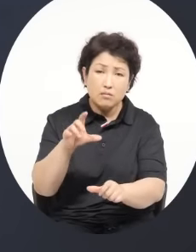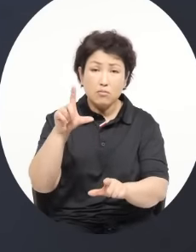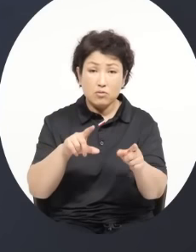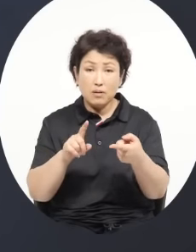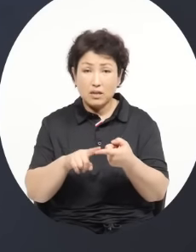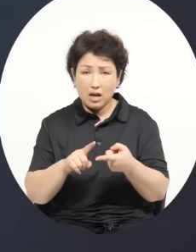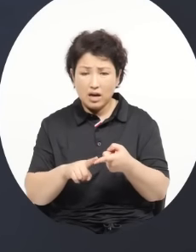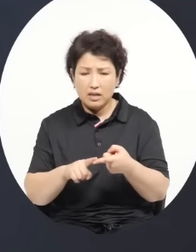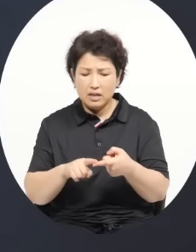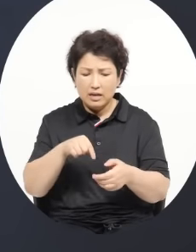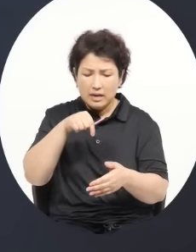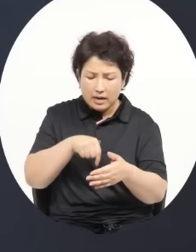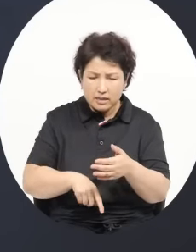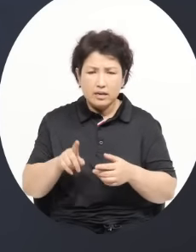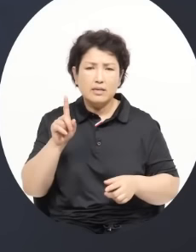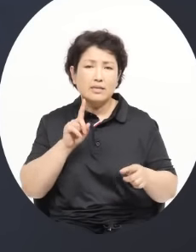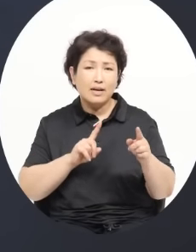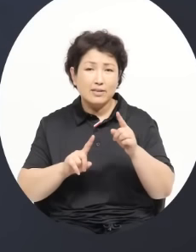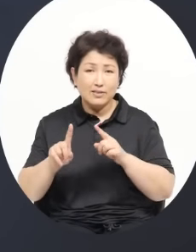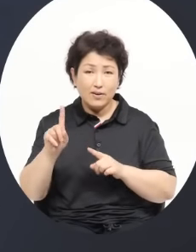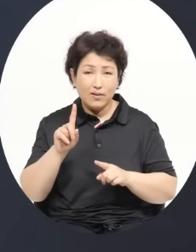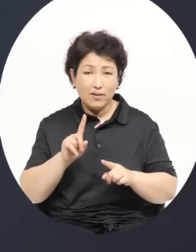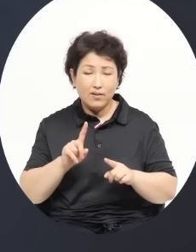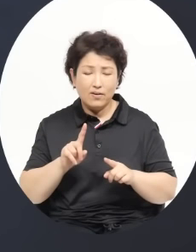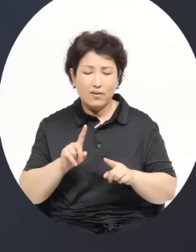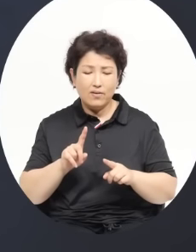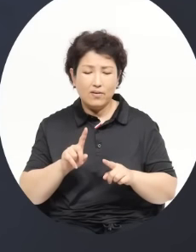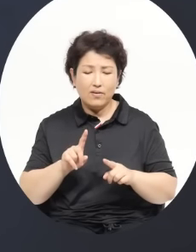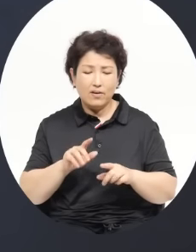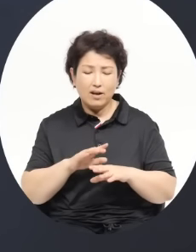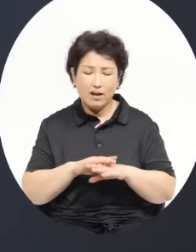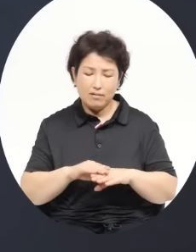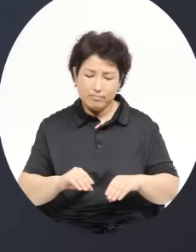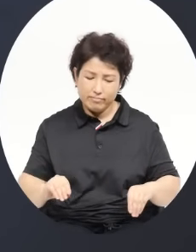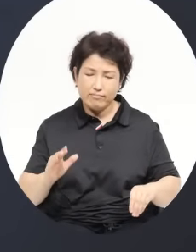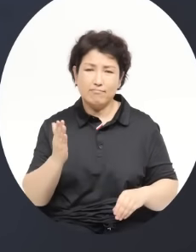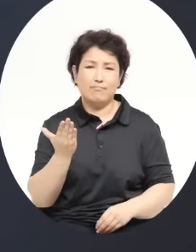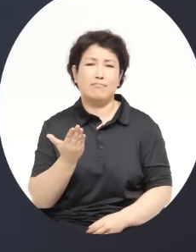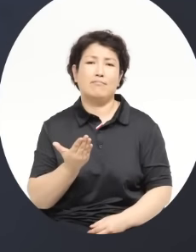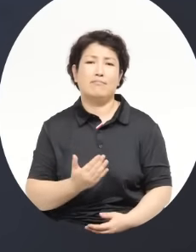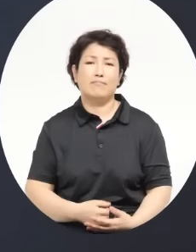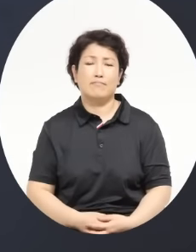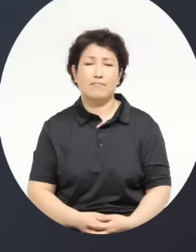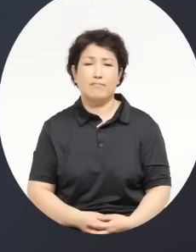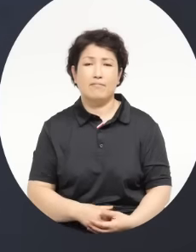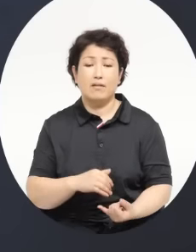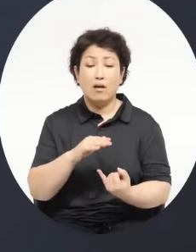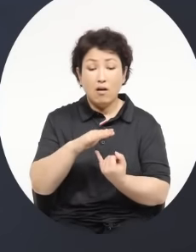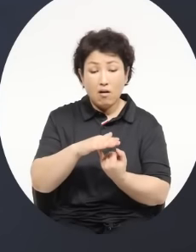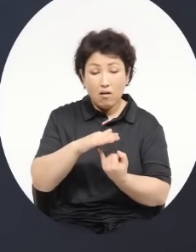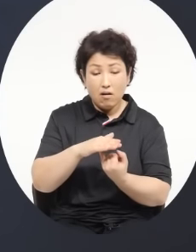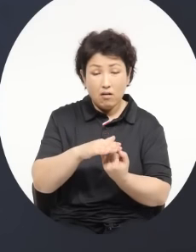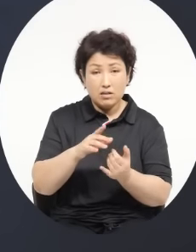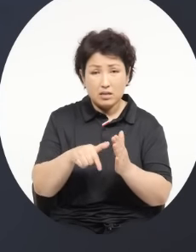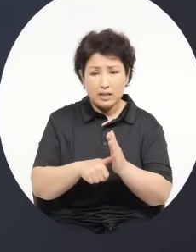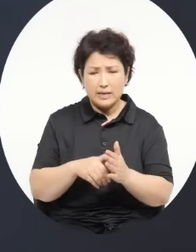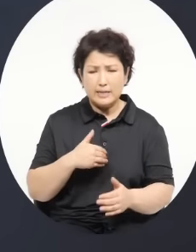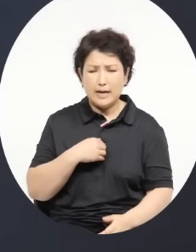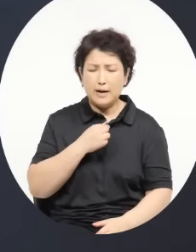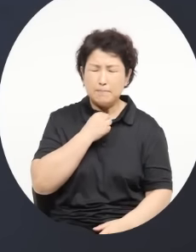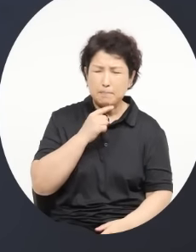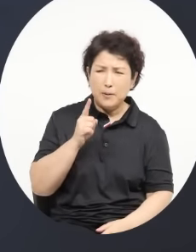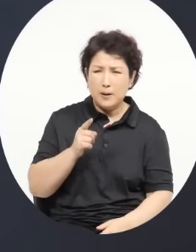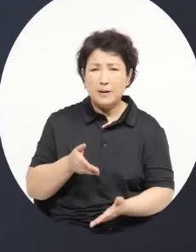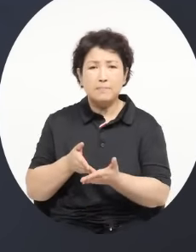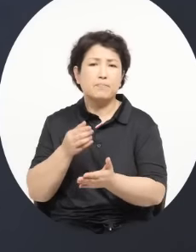이 마음의 상처를 이 관점을 가져야 치유가 된다는 것. 어려서는 내 원하는 게 안